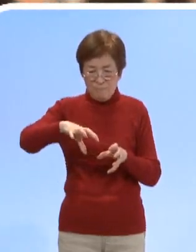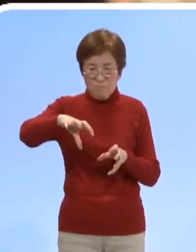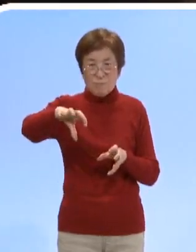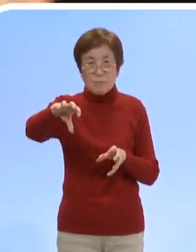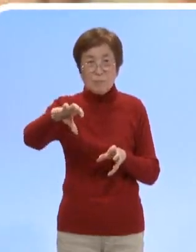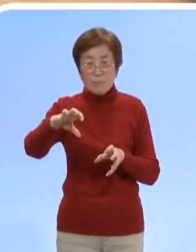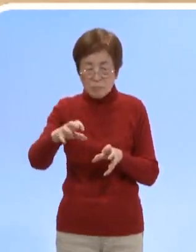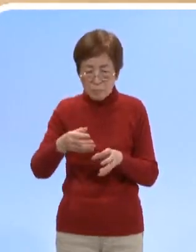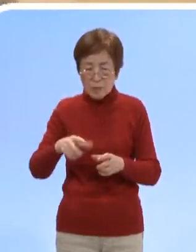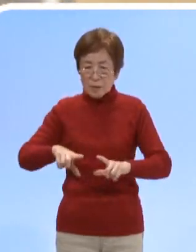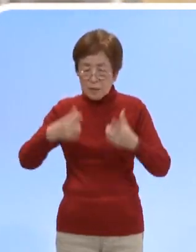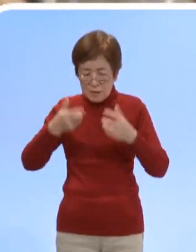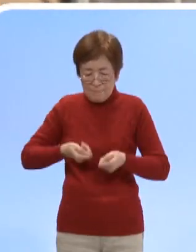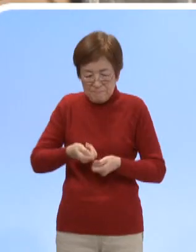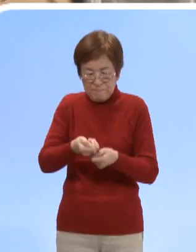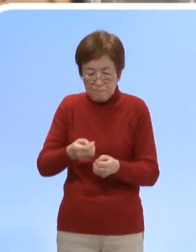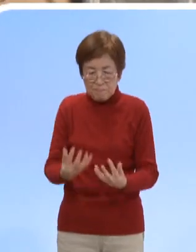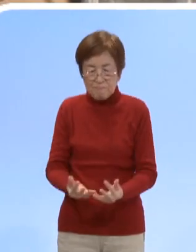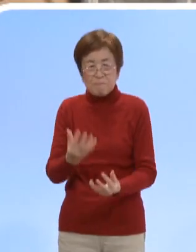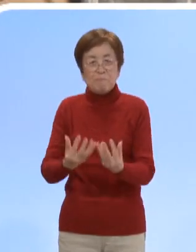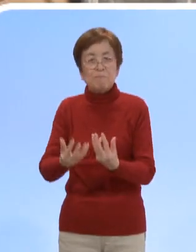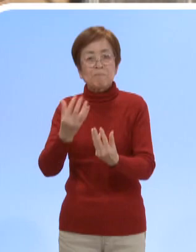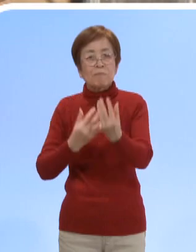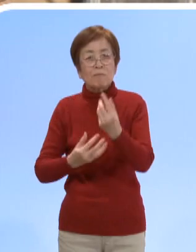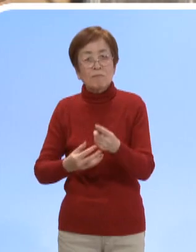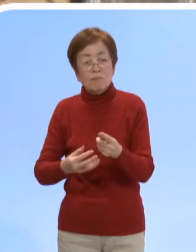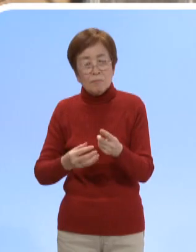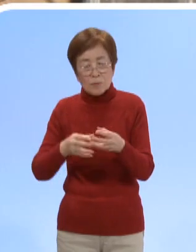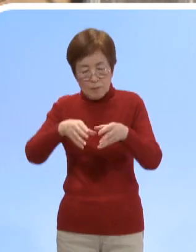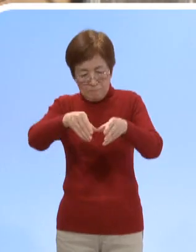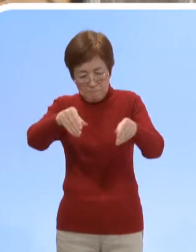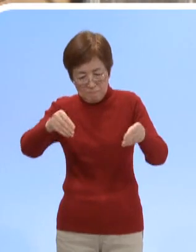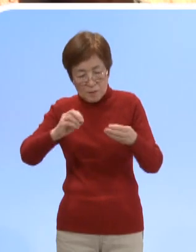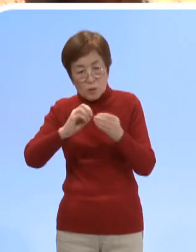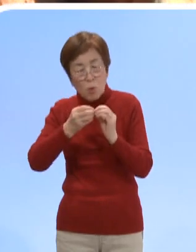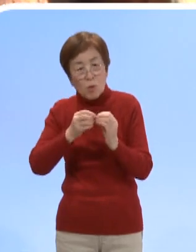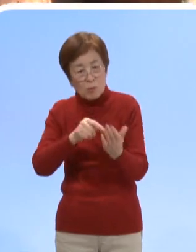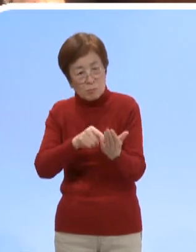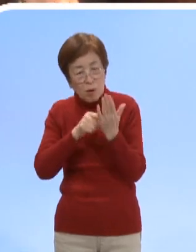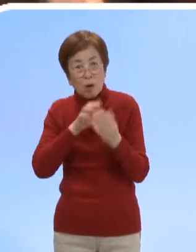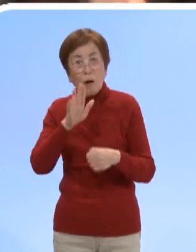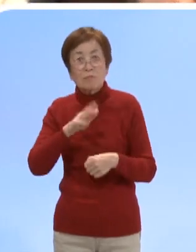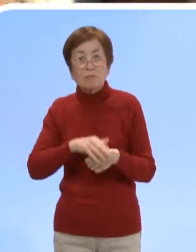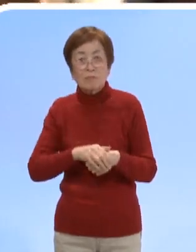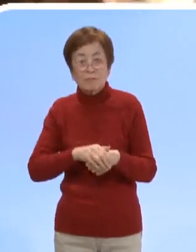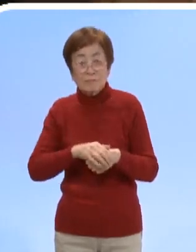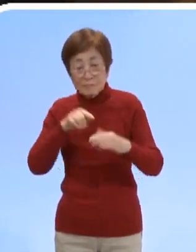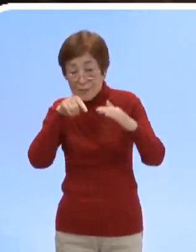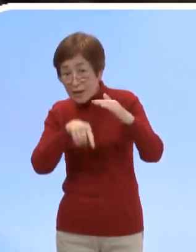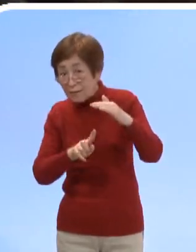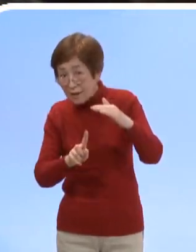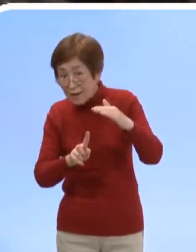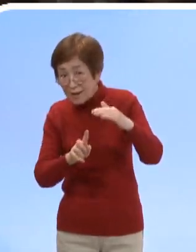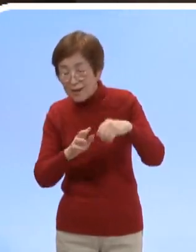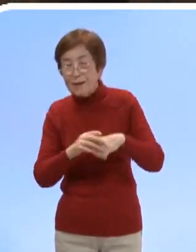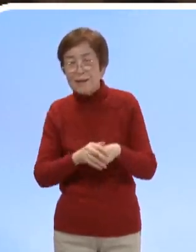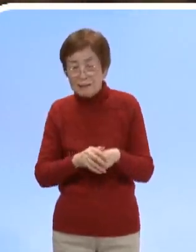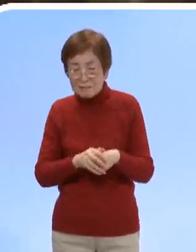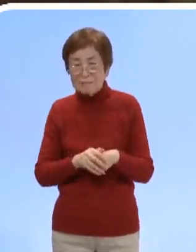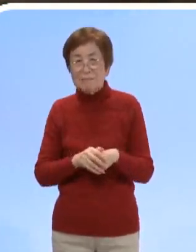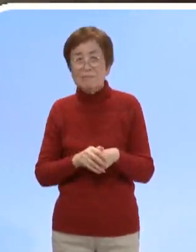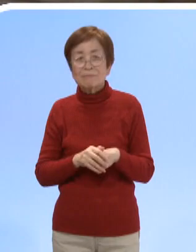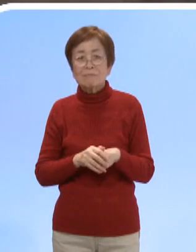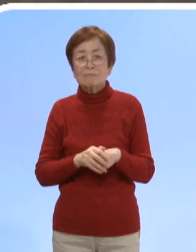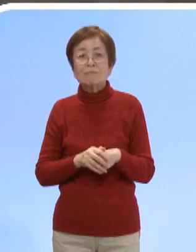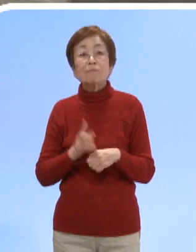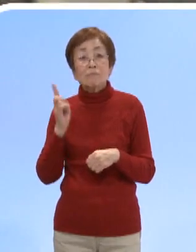上げることで独特の色合いが出るんです。釜の中はこんな感じ。焼き始めると